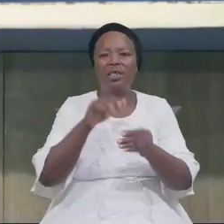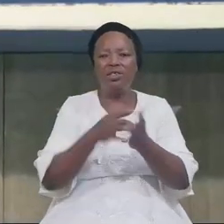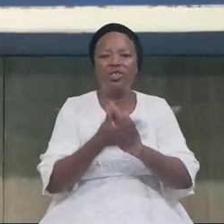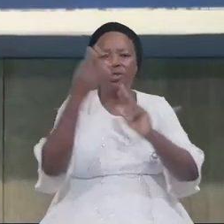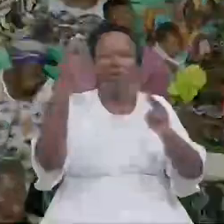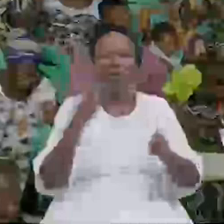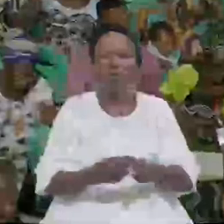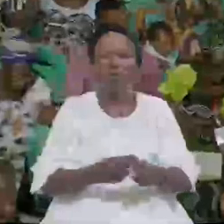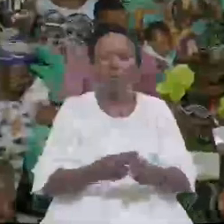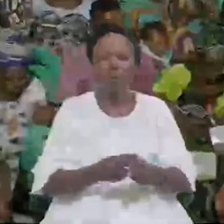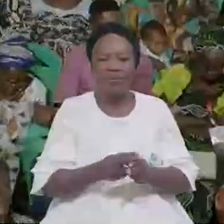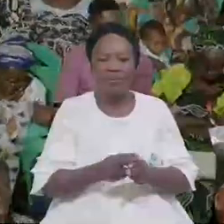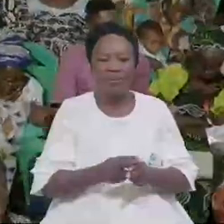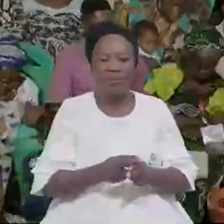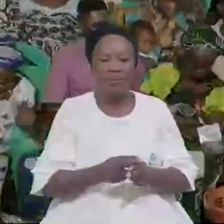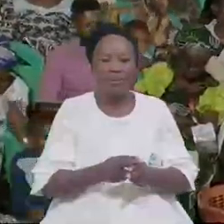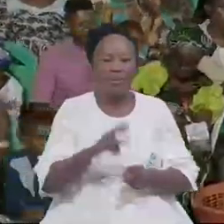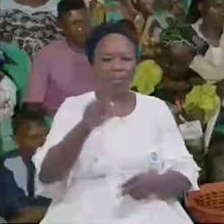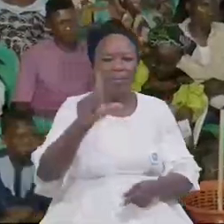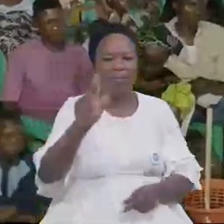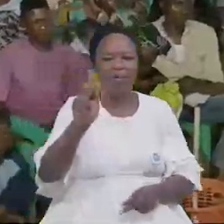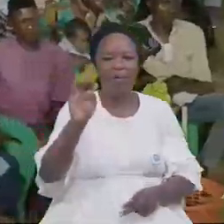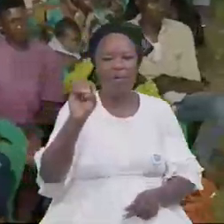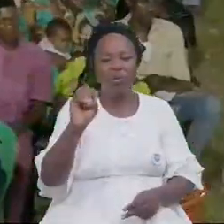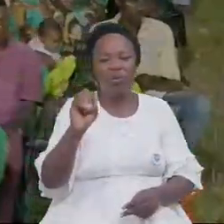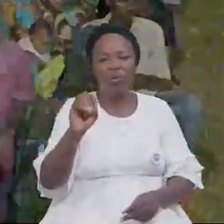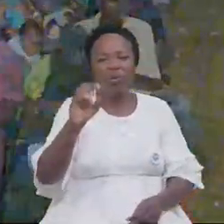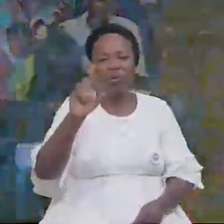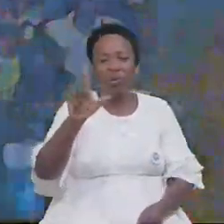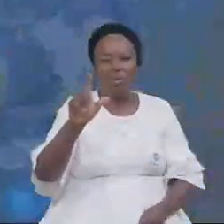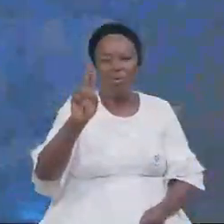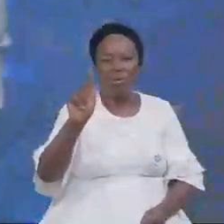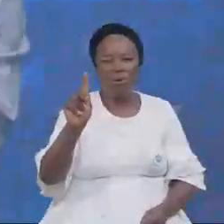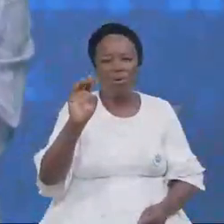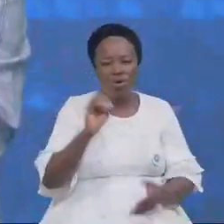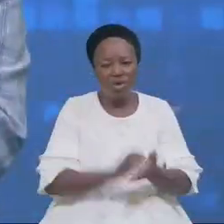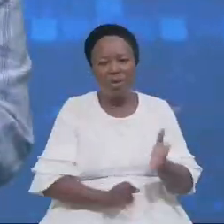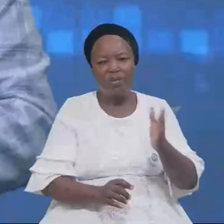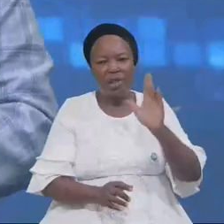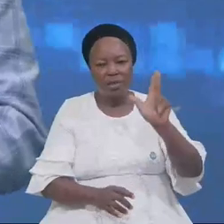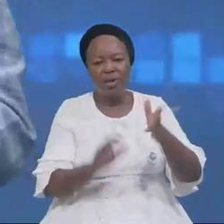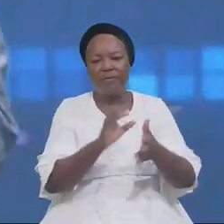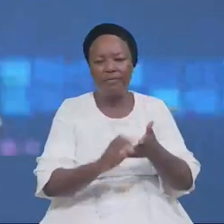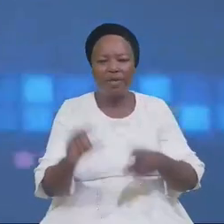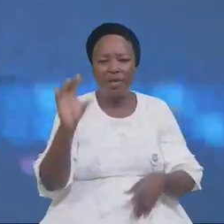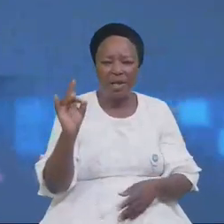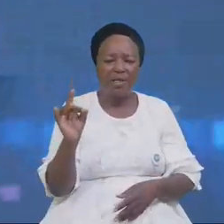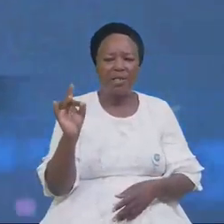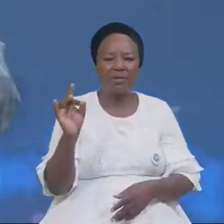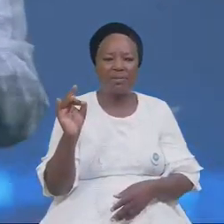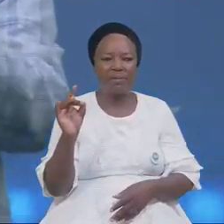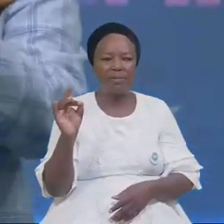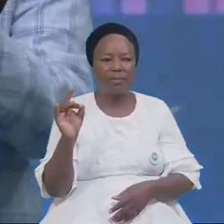Jésus-Christ. Luc chapitre 3, verset 8.